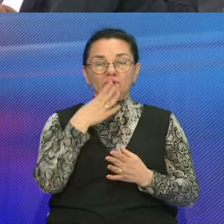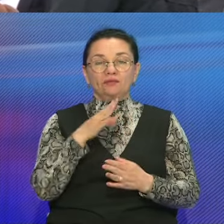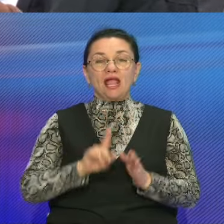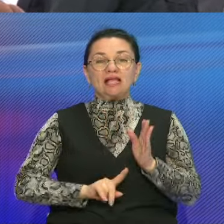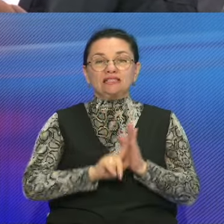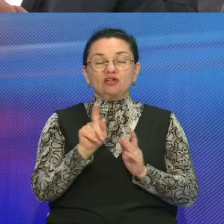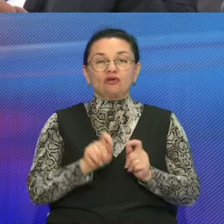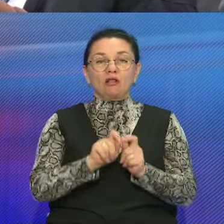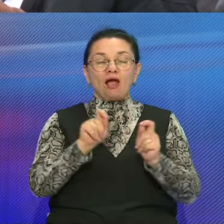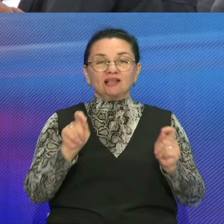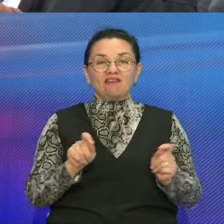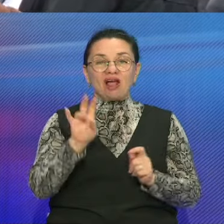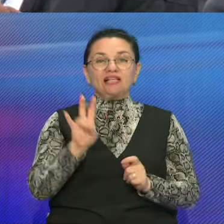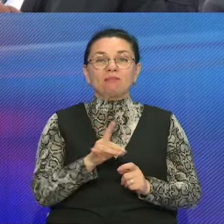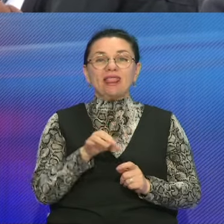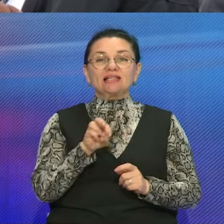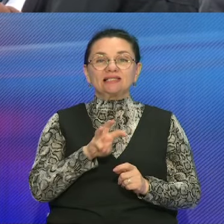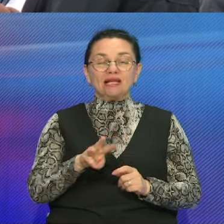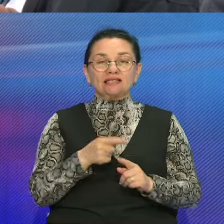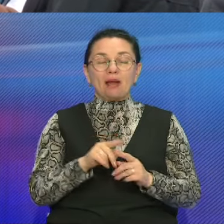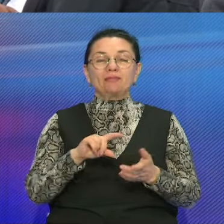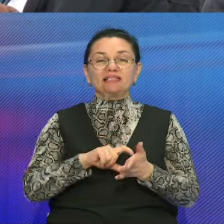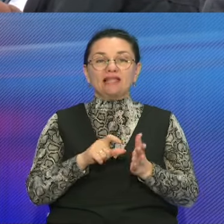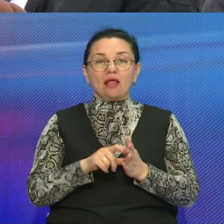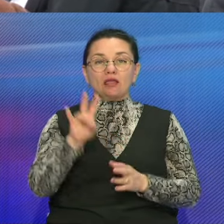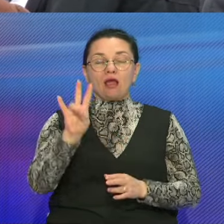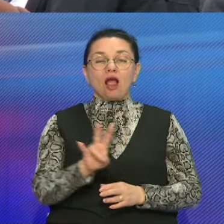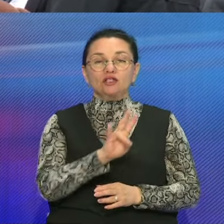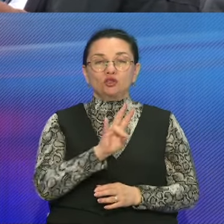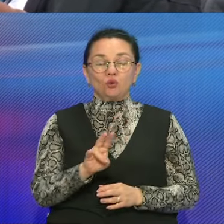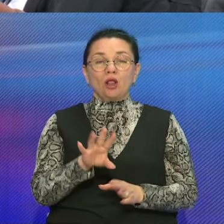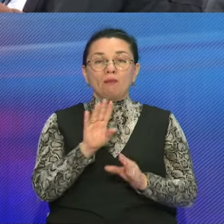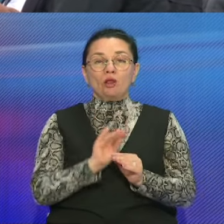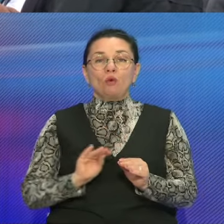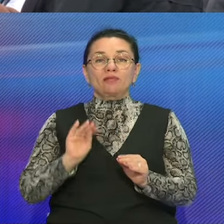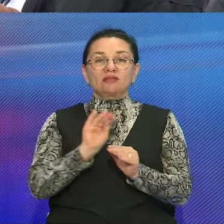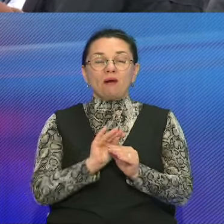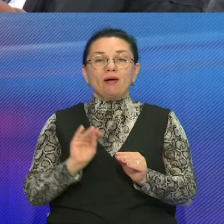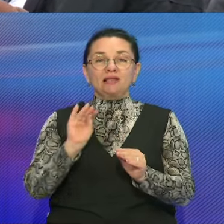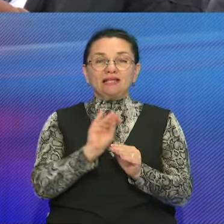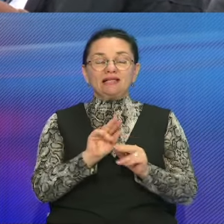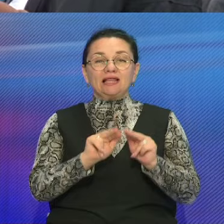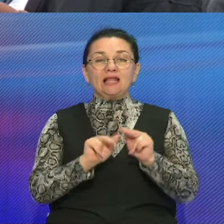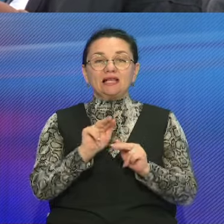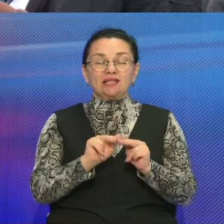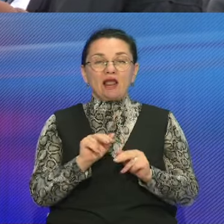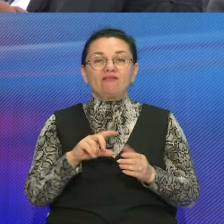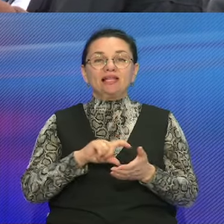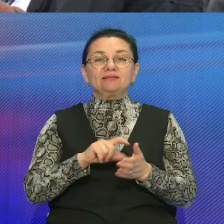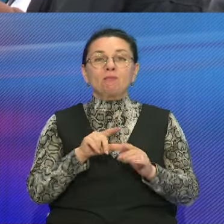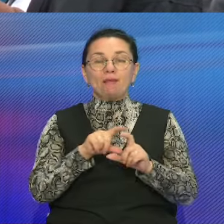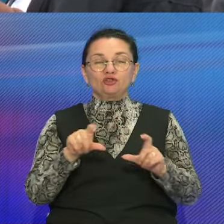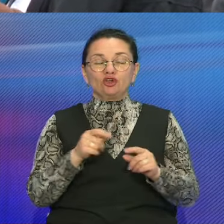монастырском здании костела. Далее постепенно пристраивались дополнительные корпуса.